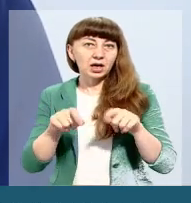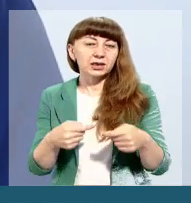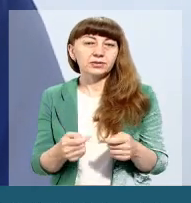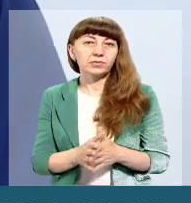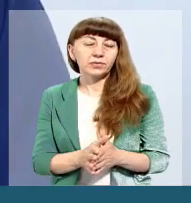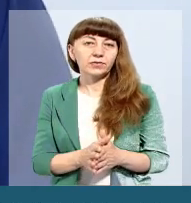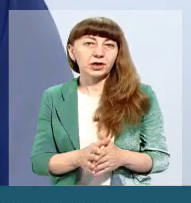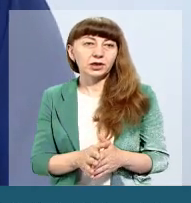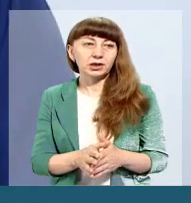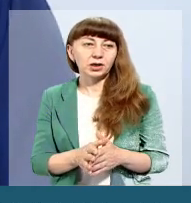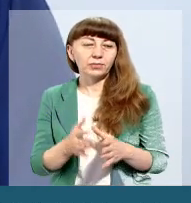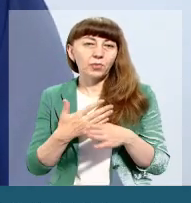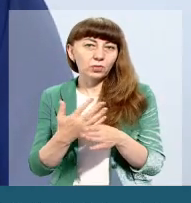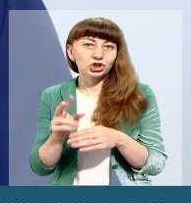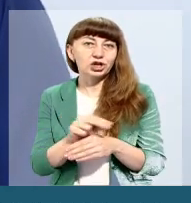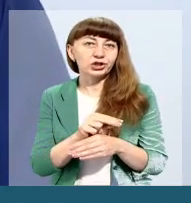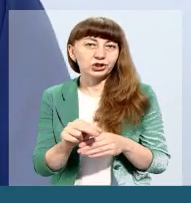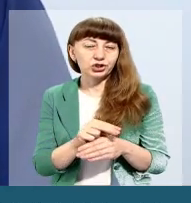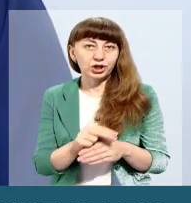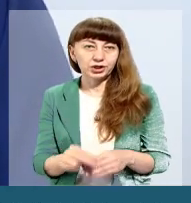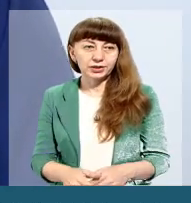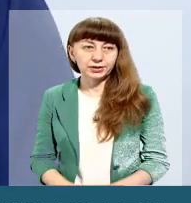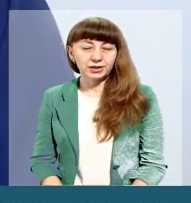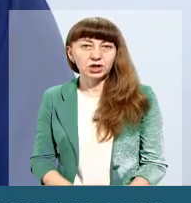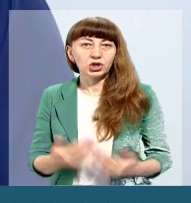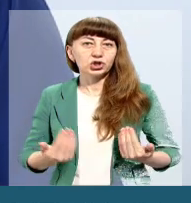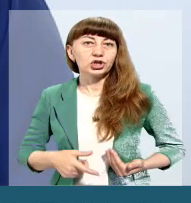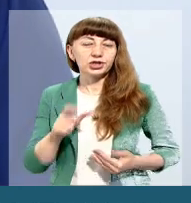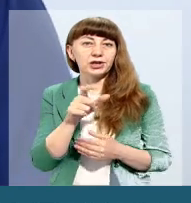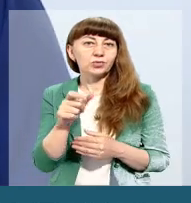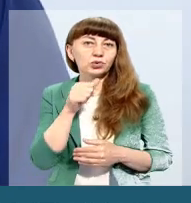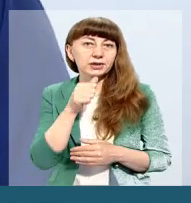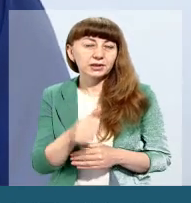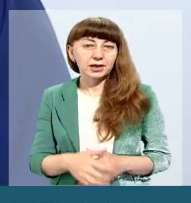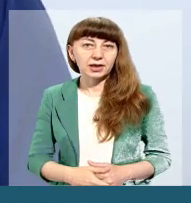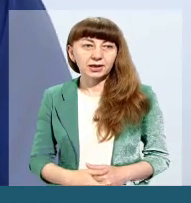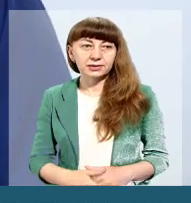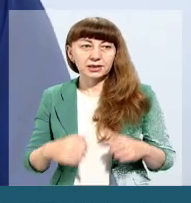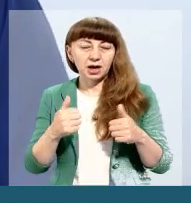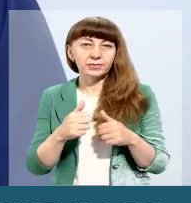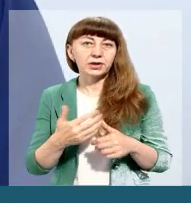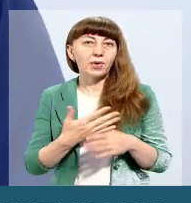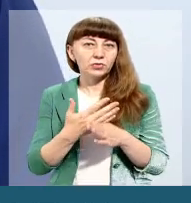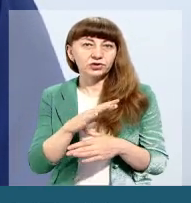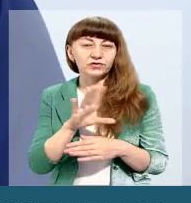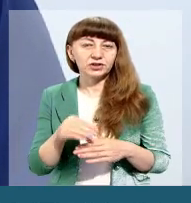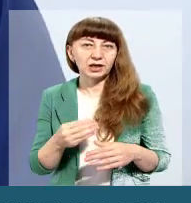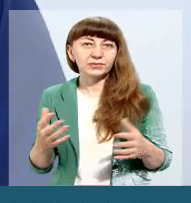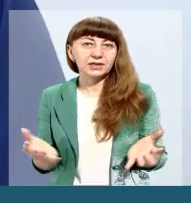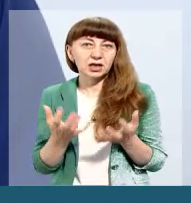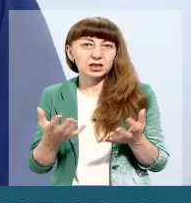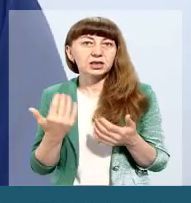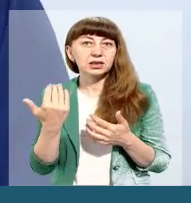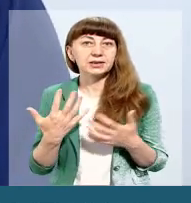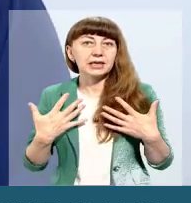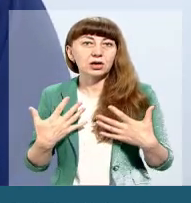деп тоқмейілсуге әсте болмайды. Күн сайын өз-өзіңді жетілдіріп отыру керек. Антына адал, сертіне берік дәрігер адамның тәнін ғана